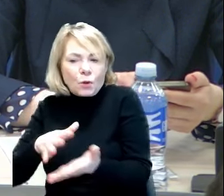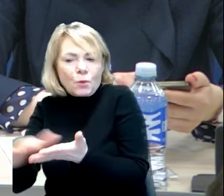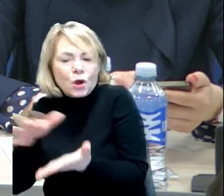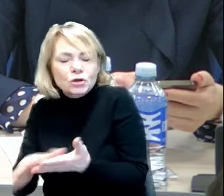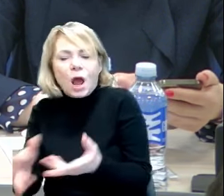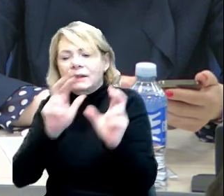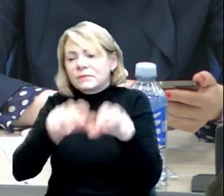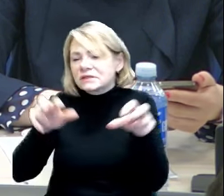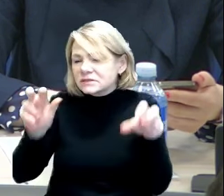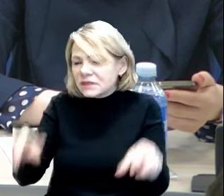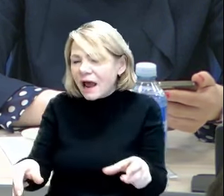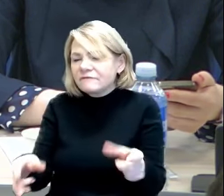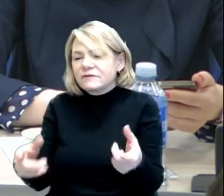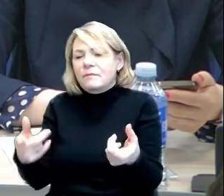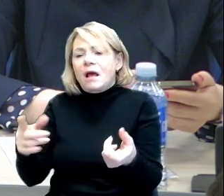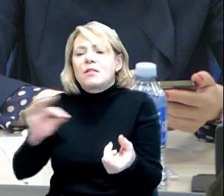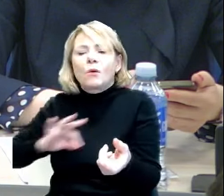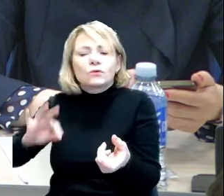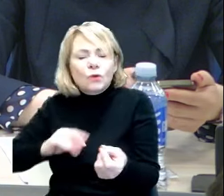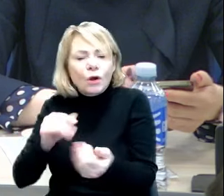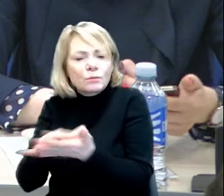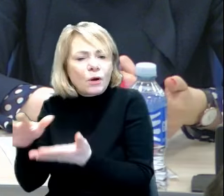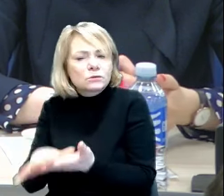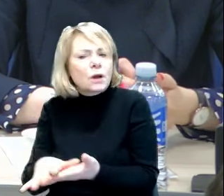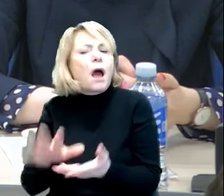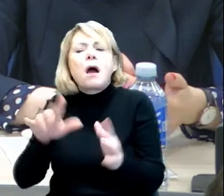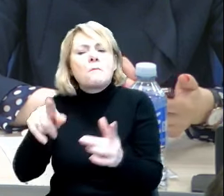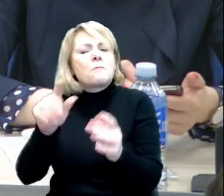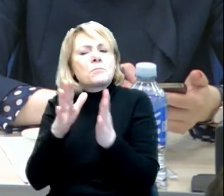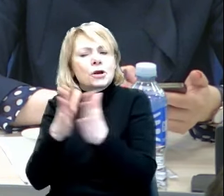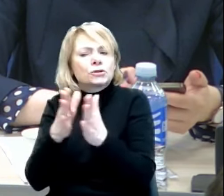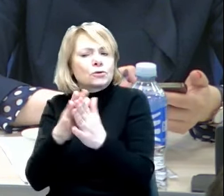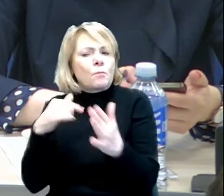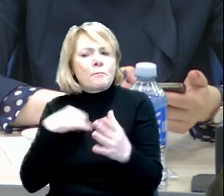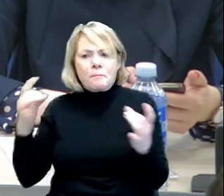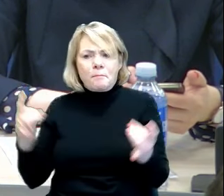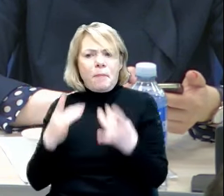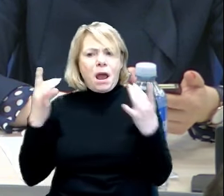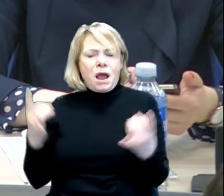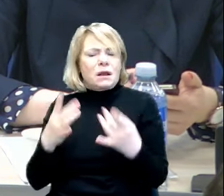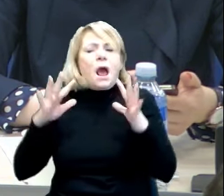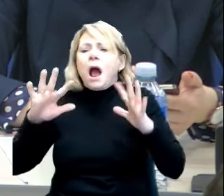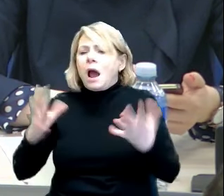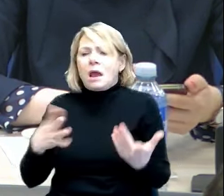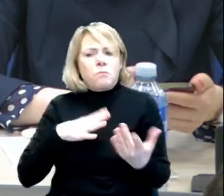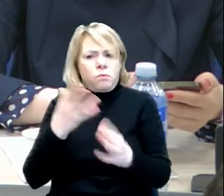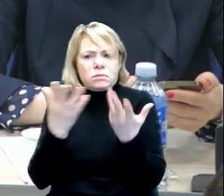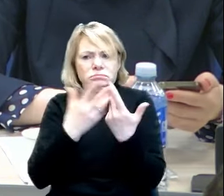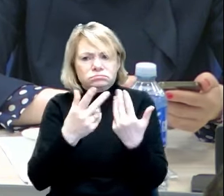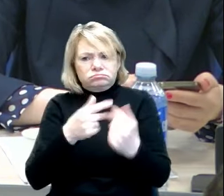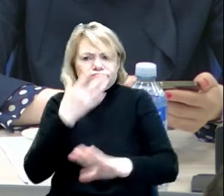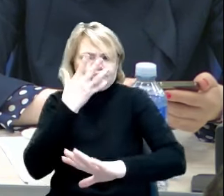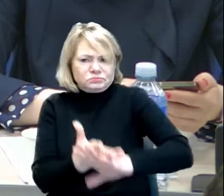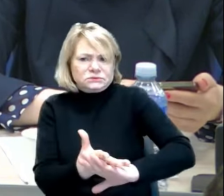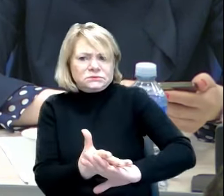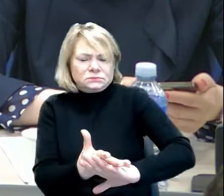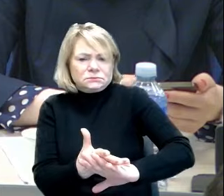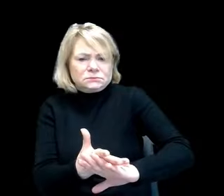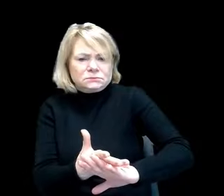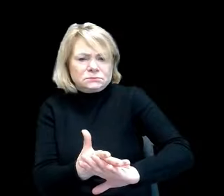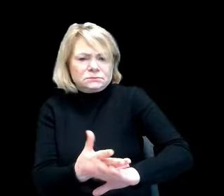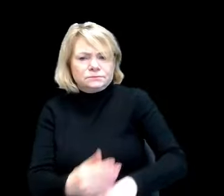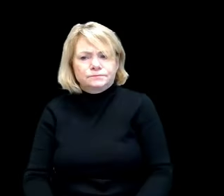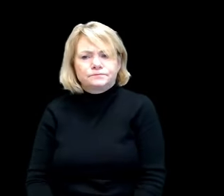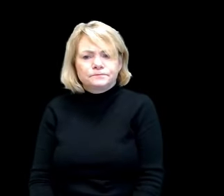administravimas kaip jūs galėtumėt paaiškinti kad tokio neteisingai suskaičiuota kaina teikiama tvirtinti